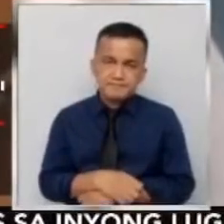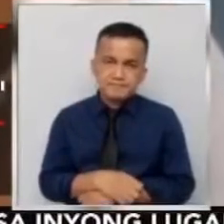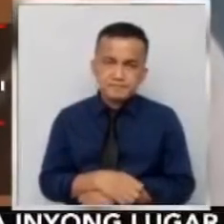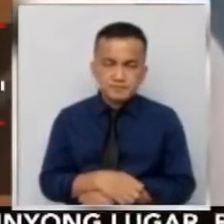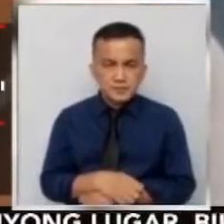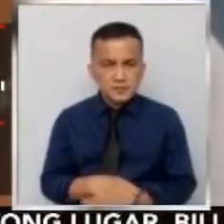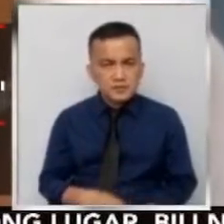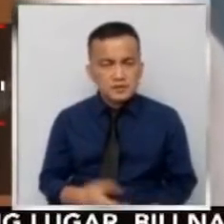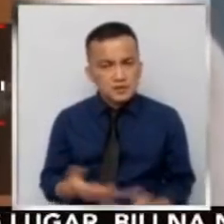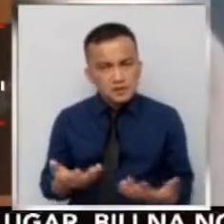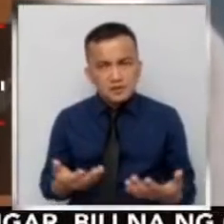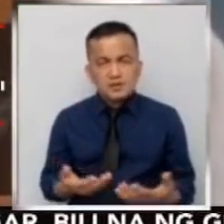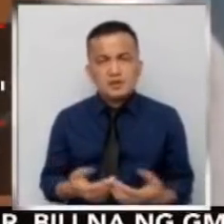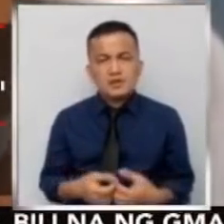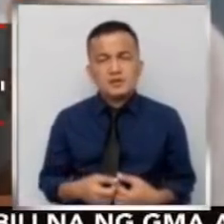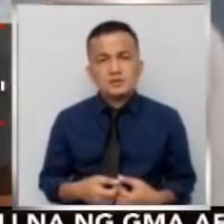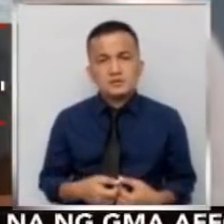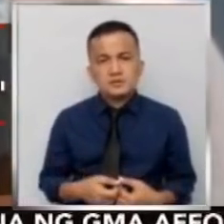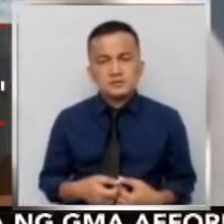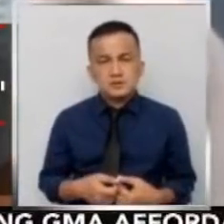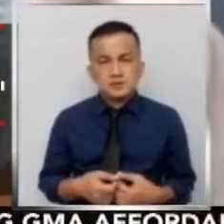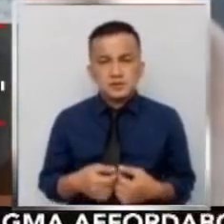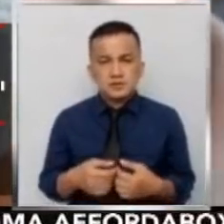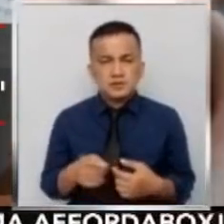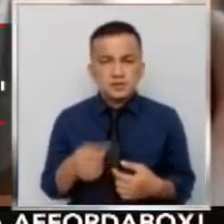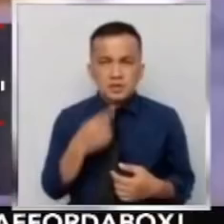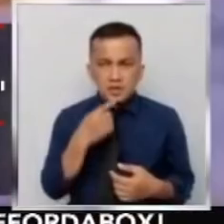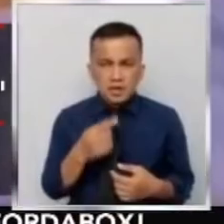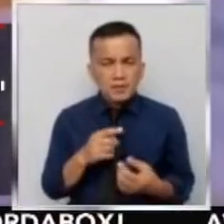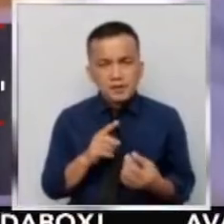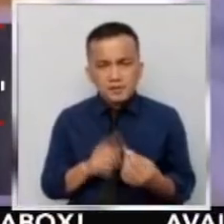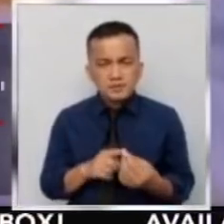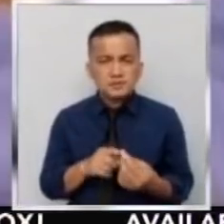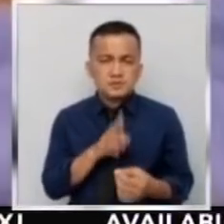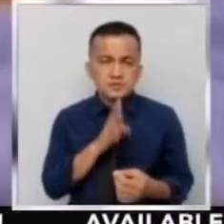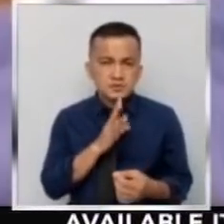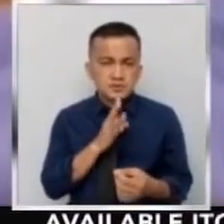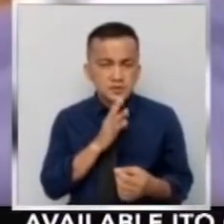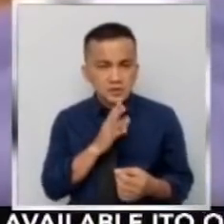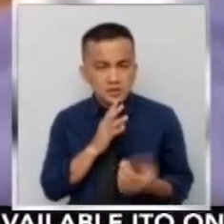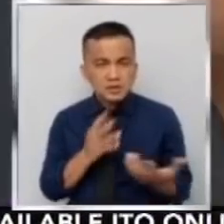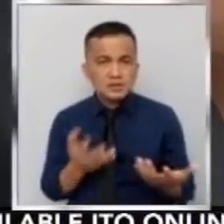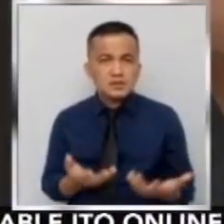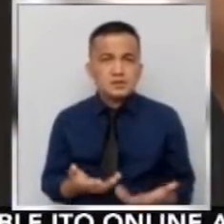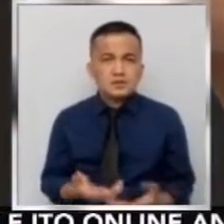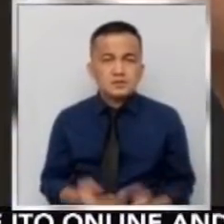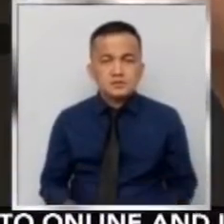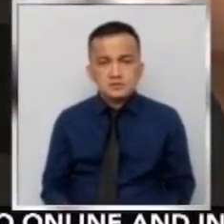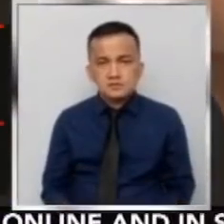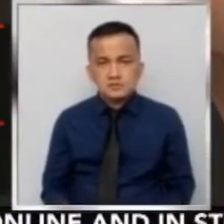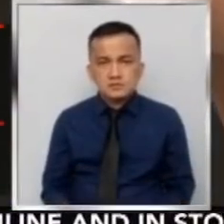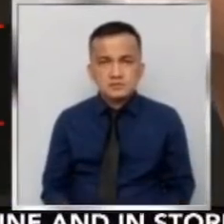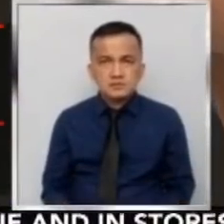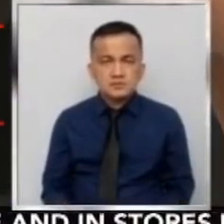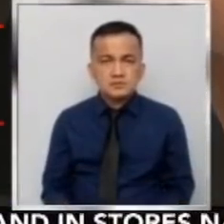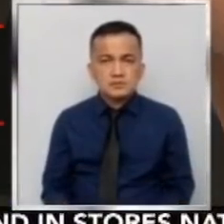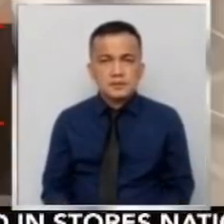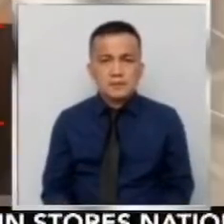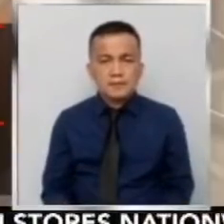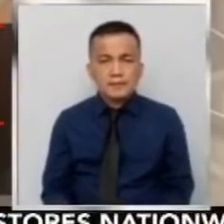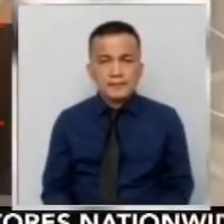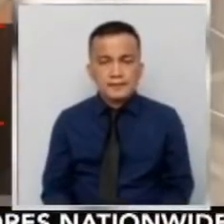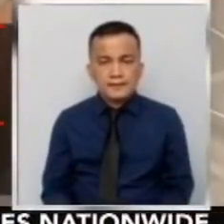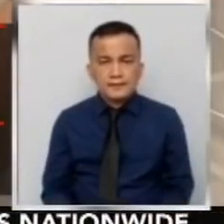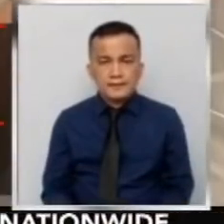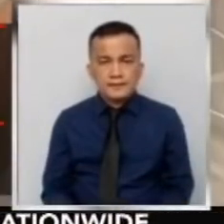at kapag samba na rin kami ng reklamo. Saka alam ko kasi hindi pa rin po makita